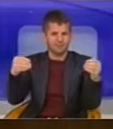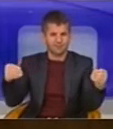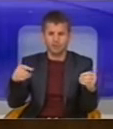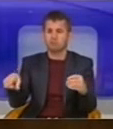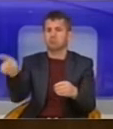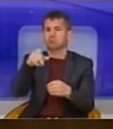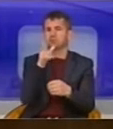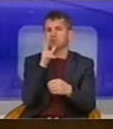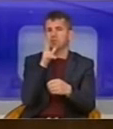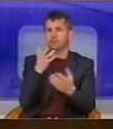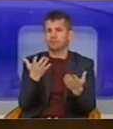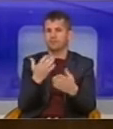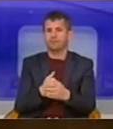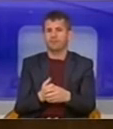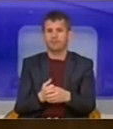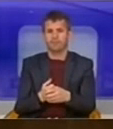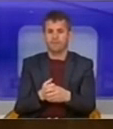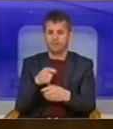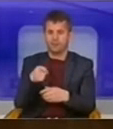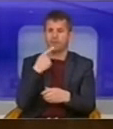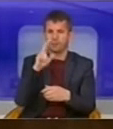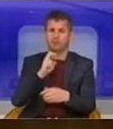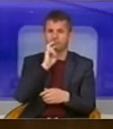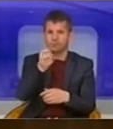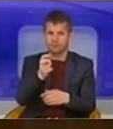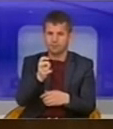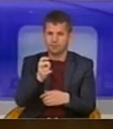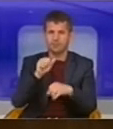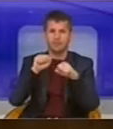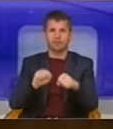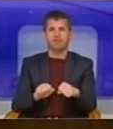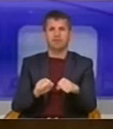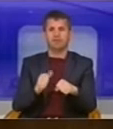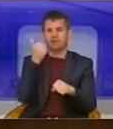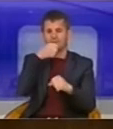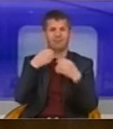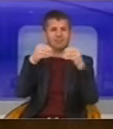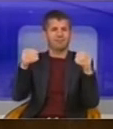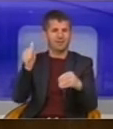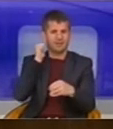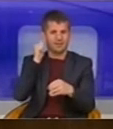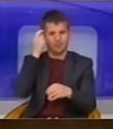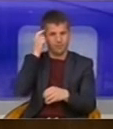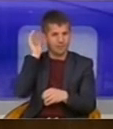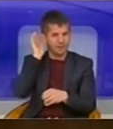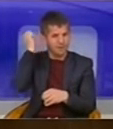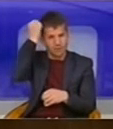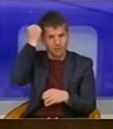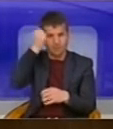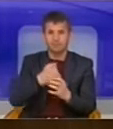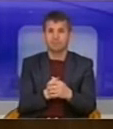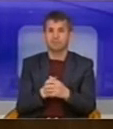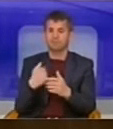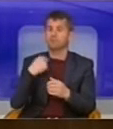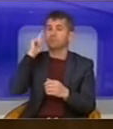kërkesa e opozitës, dhe kjo ka qenë përgjigjen cilën e ka dhënë qeveria që e ka prezentuar dje nga kryeministri i Kosovës. Unë